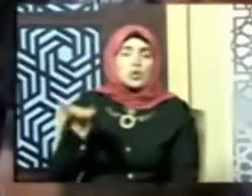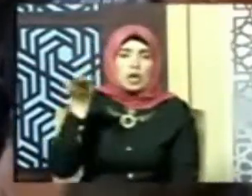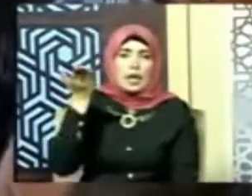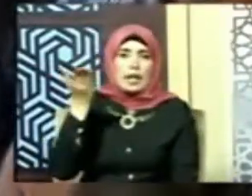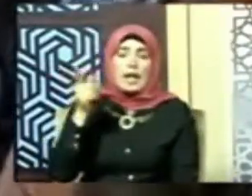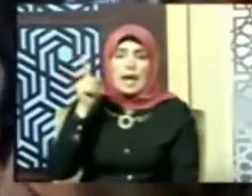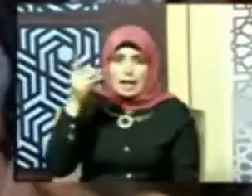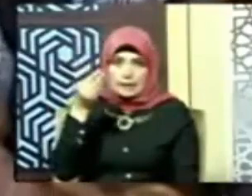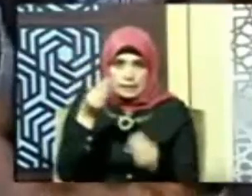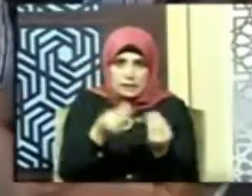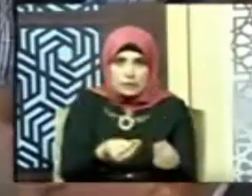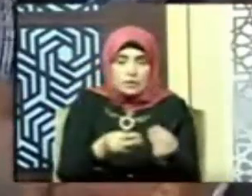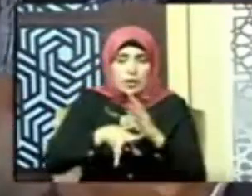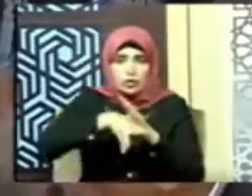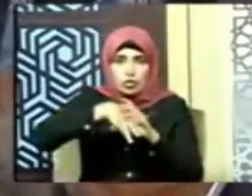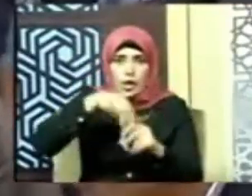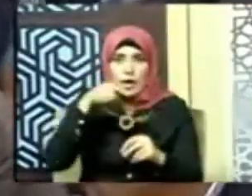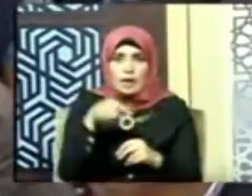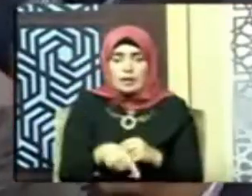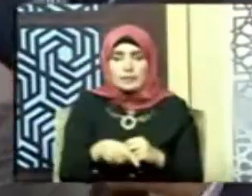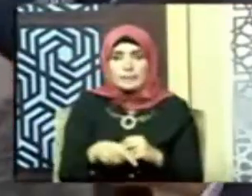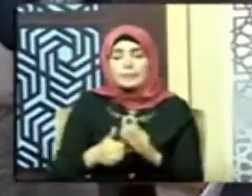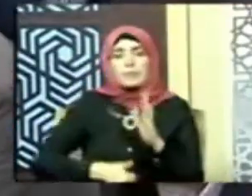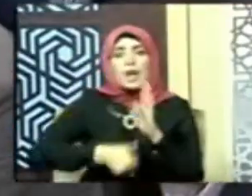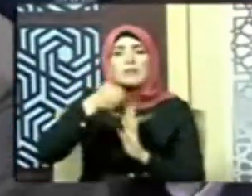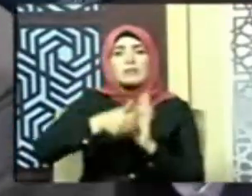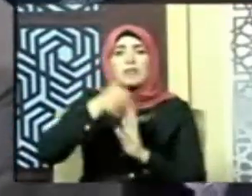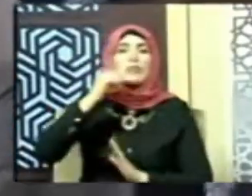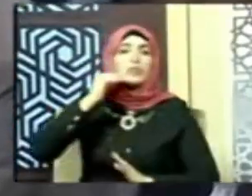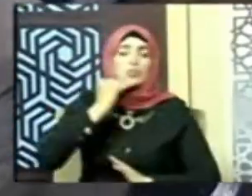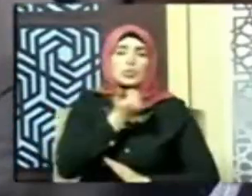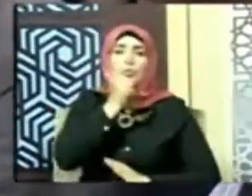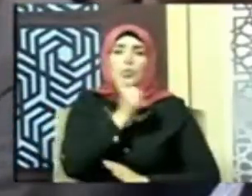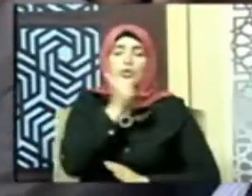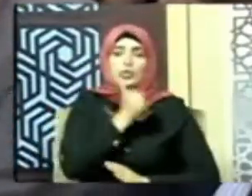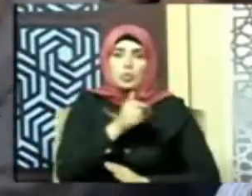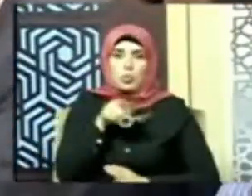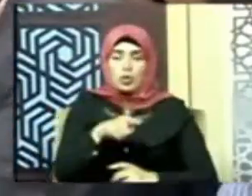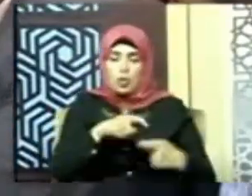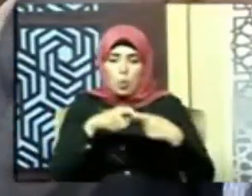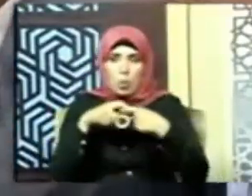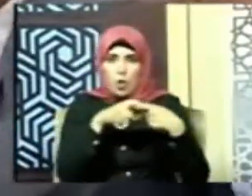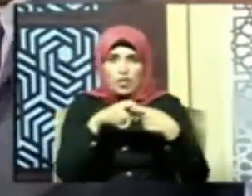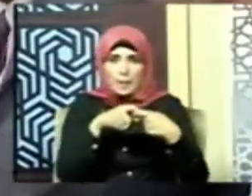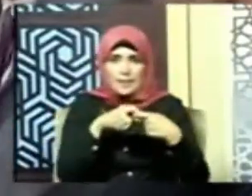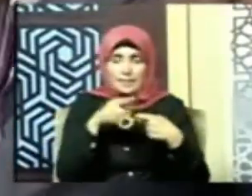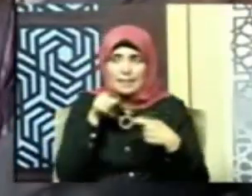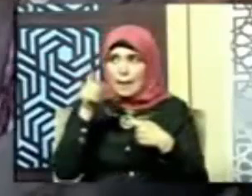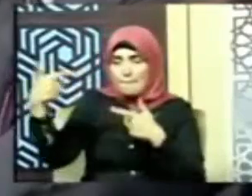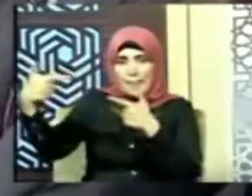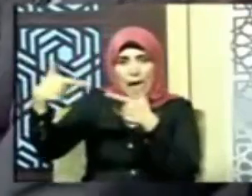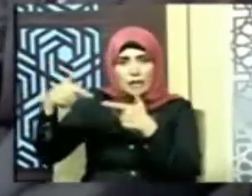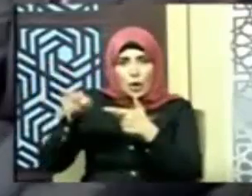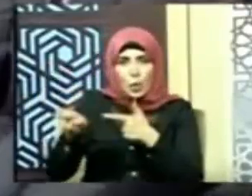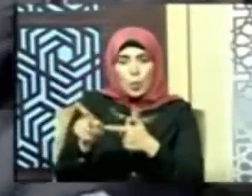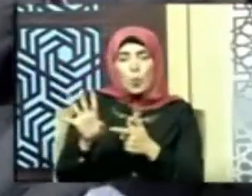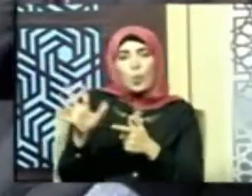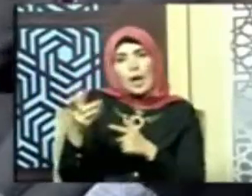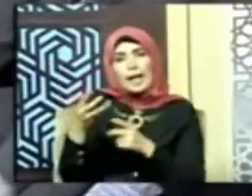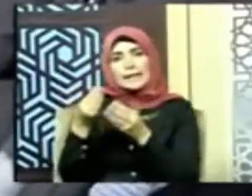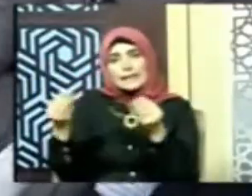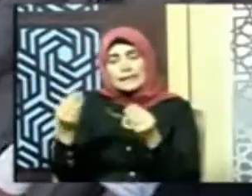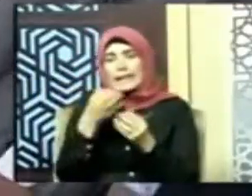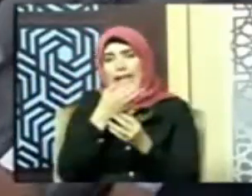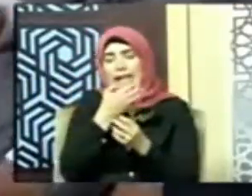جعل النصر والصمود غير مرتبط بكيد الأعداء أو بقلتهم